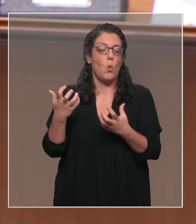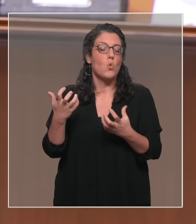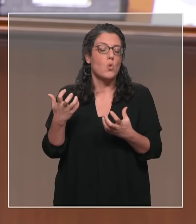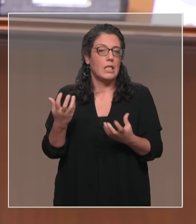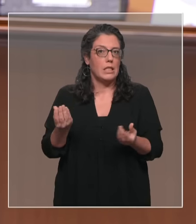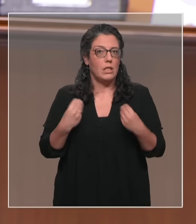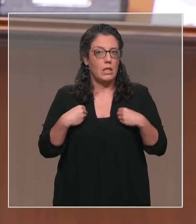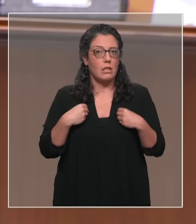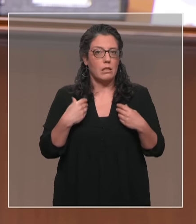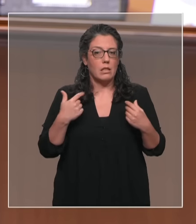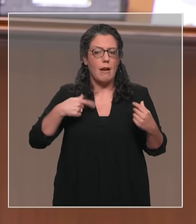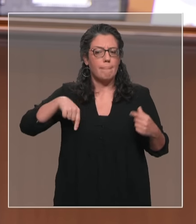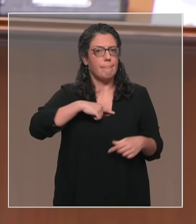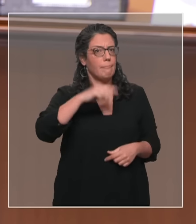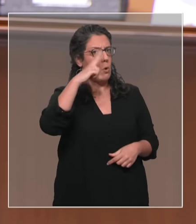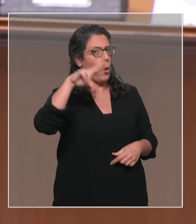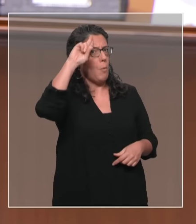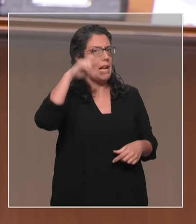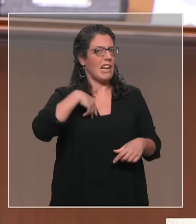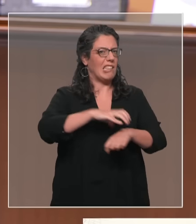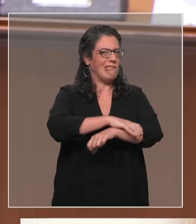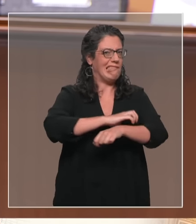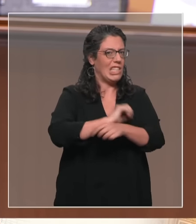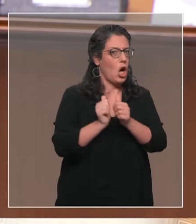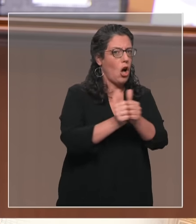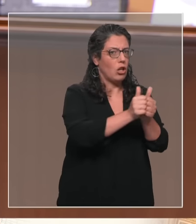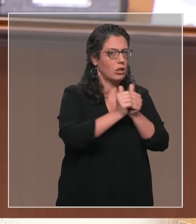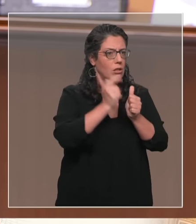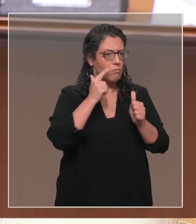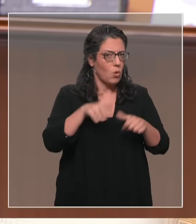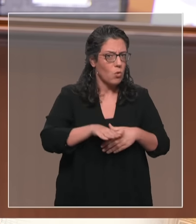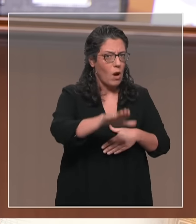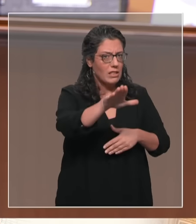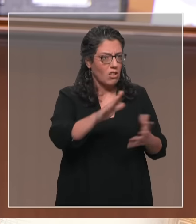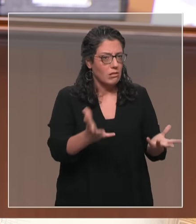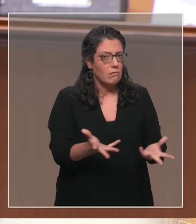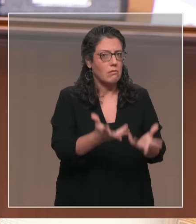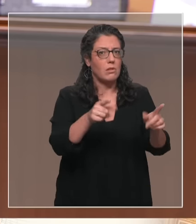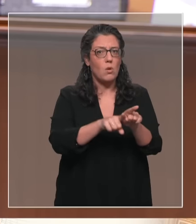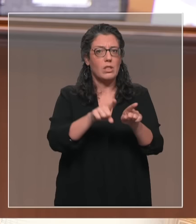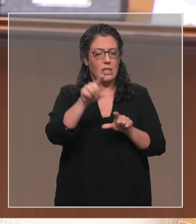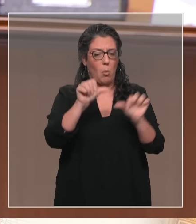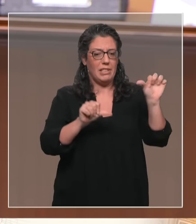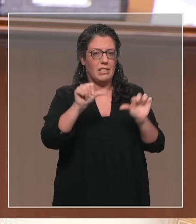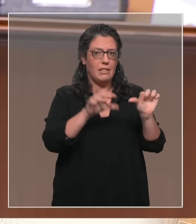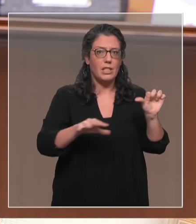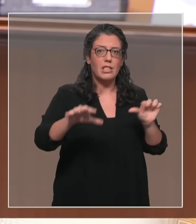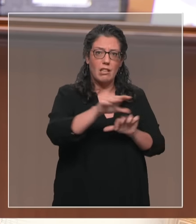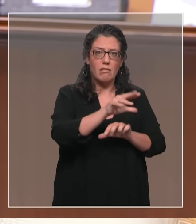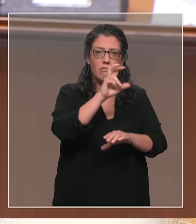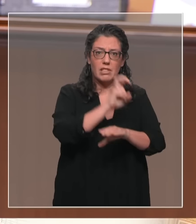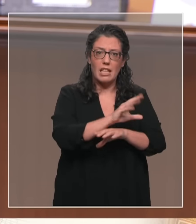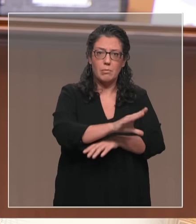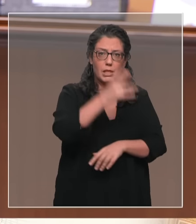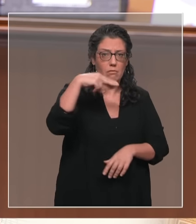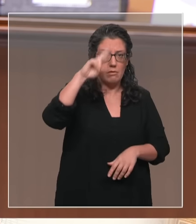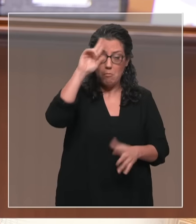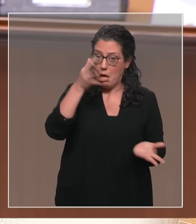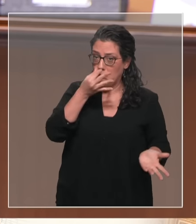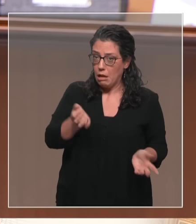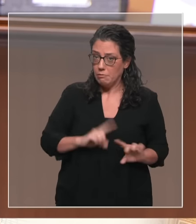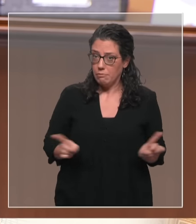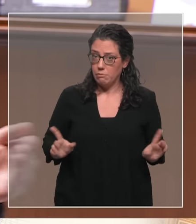en européen, à travailler davantage ensemble pour soutenir la croissance et la compétitivité au niveau européen et le faire sans naïveté. Vous l'avez rappelé,